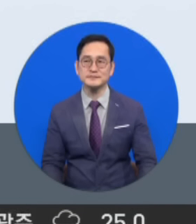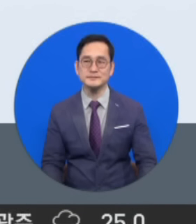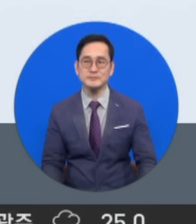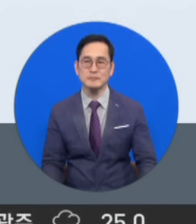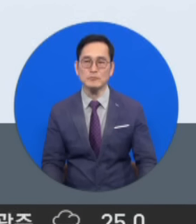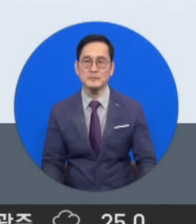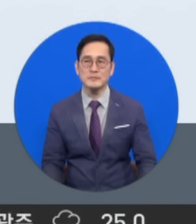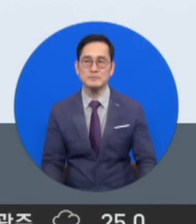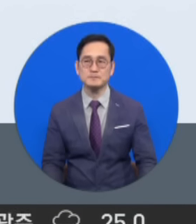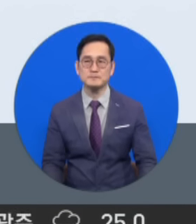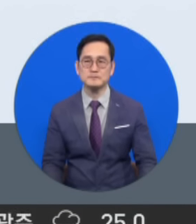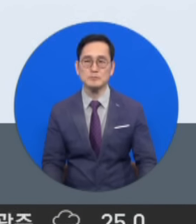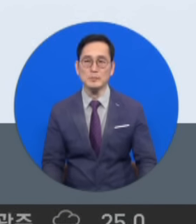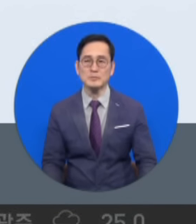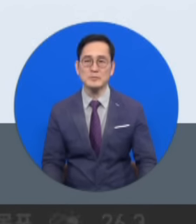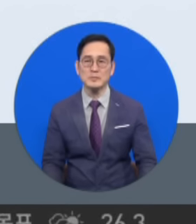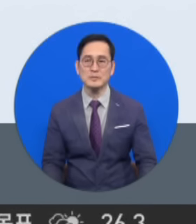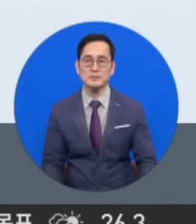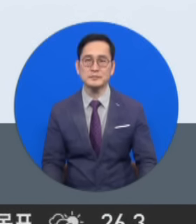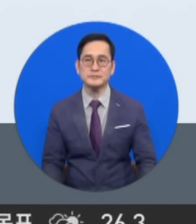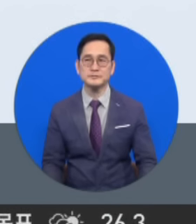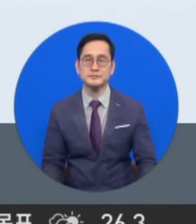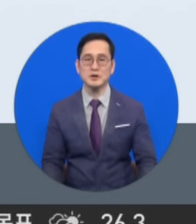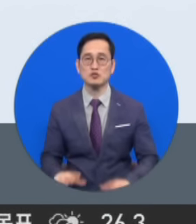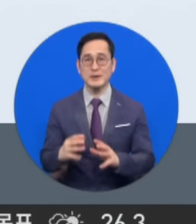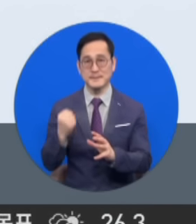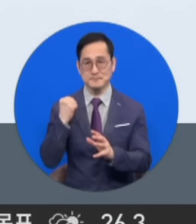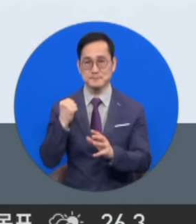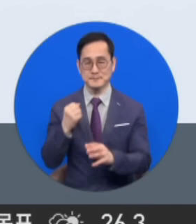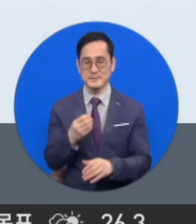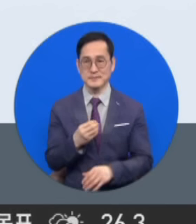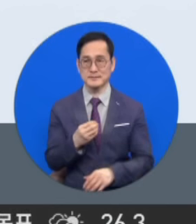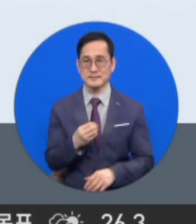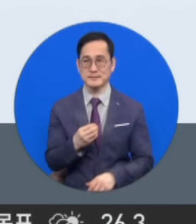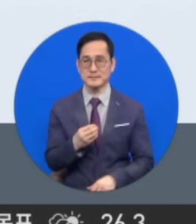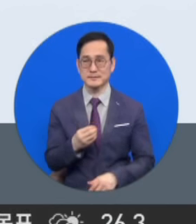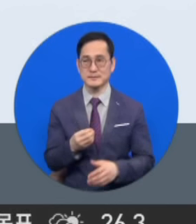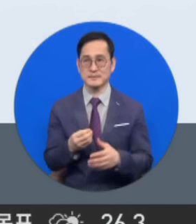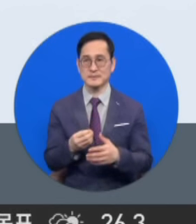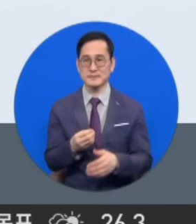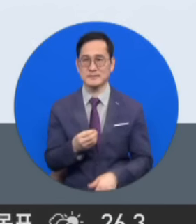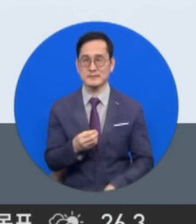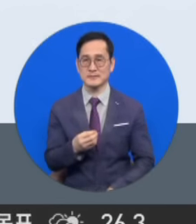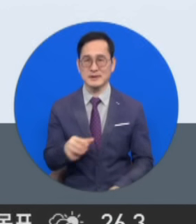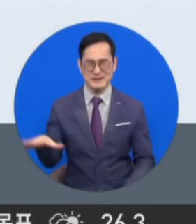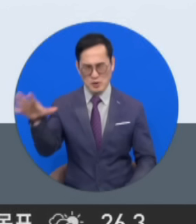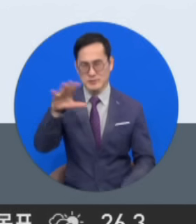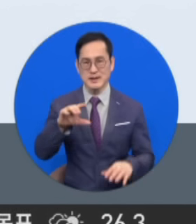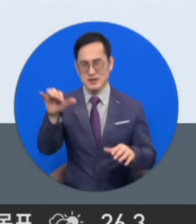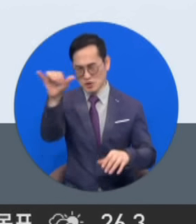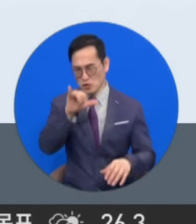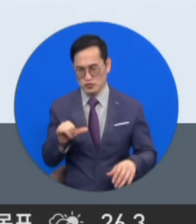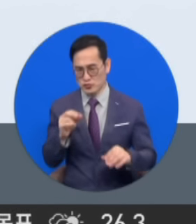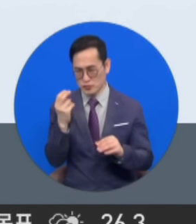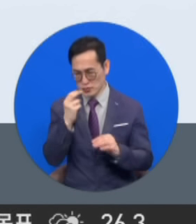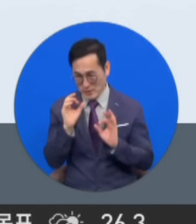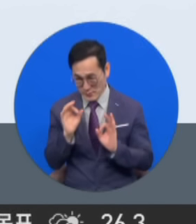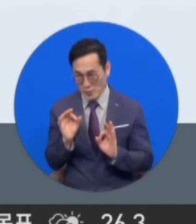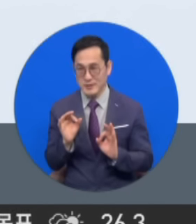자, 국민의힘 당대표 선호도 전체 여론조사에서는 한동훈 후보가 28%, 나경원 19%,